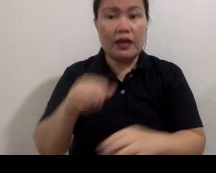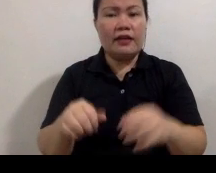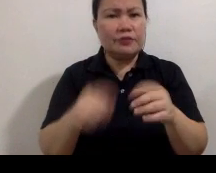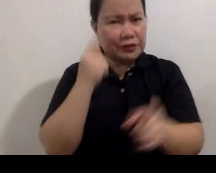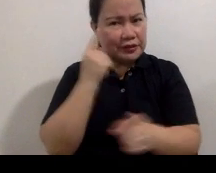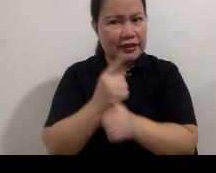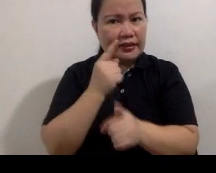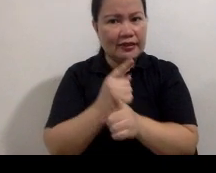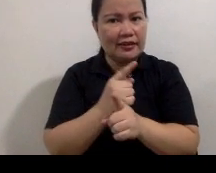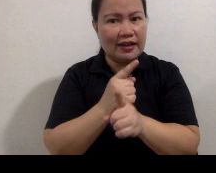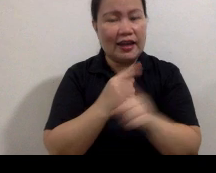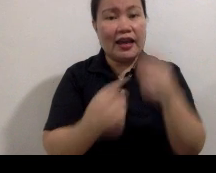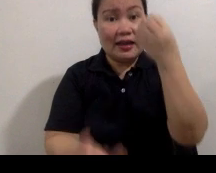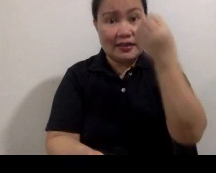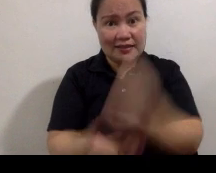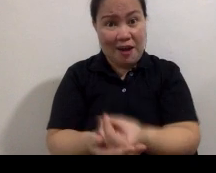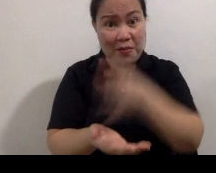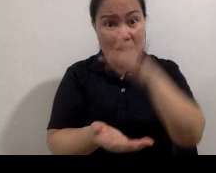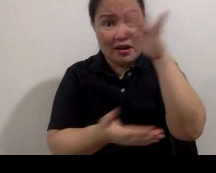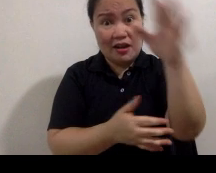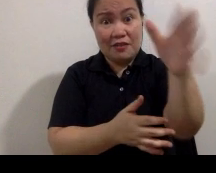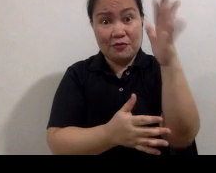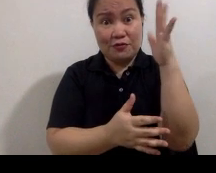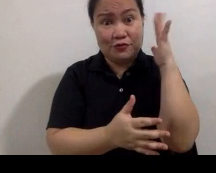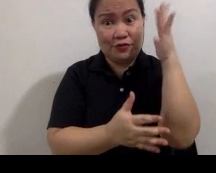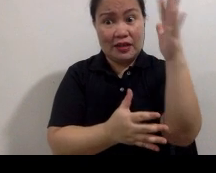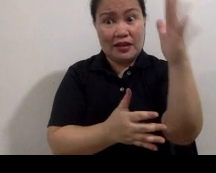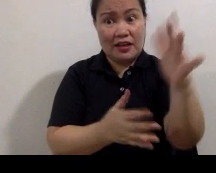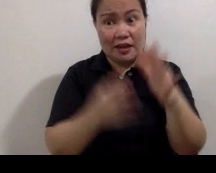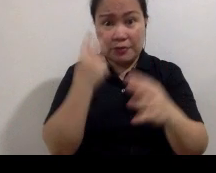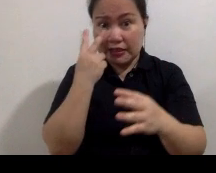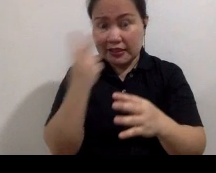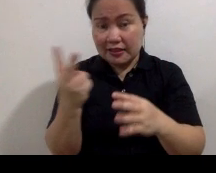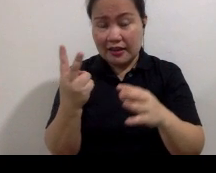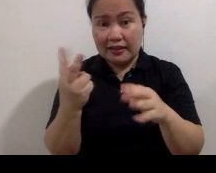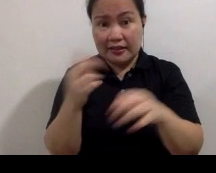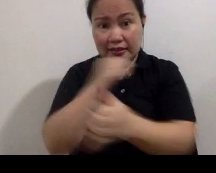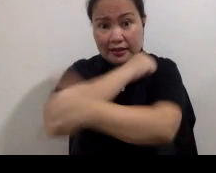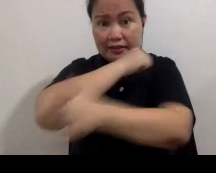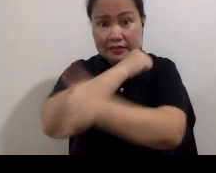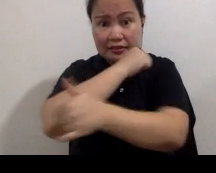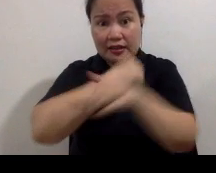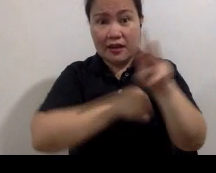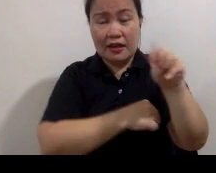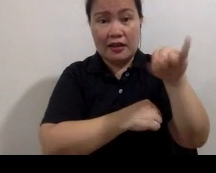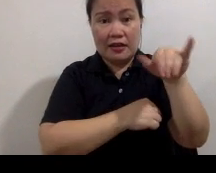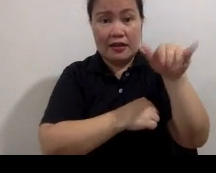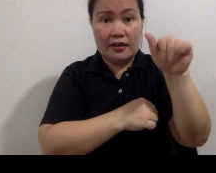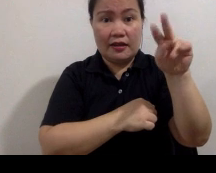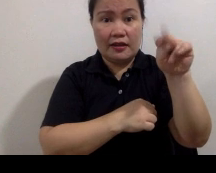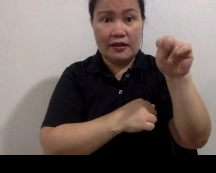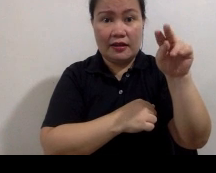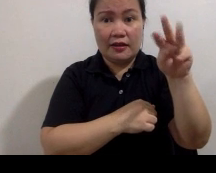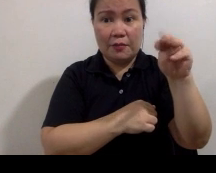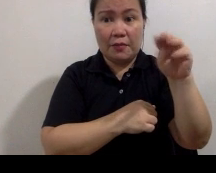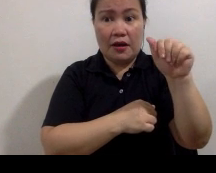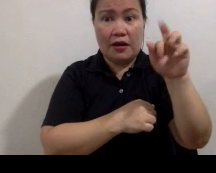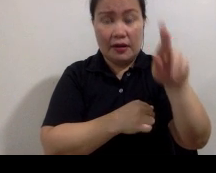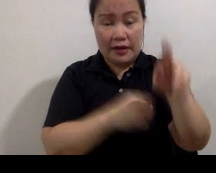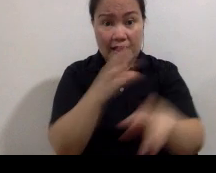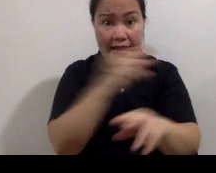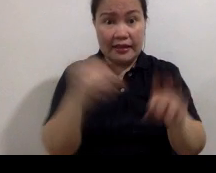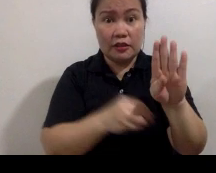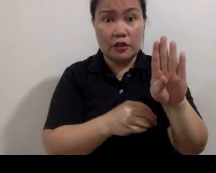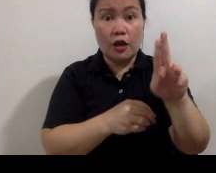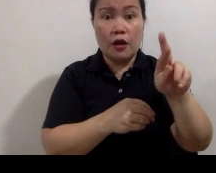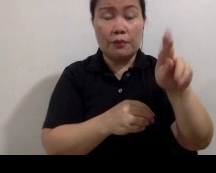Correct, yamang gubat na matatagpuan sa bansang Myanmar at good job ka na naman